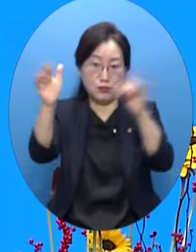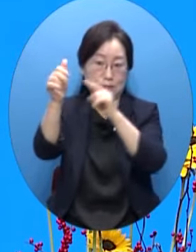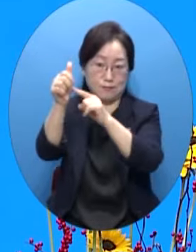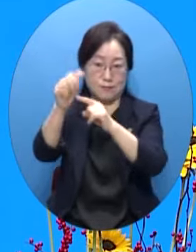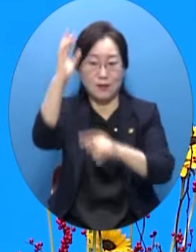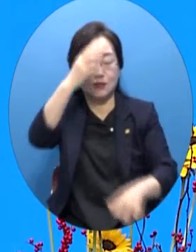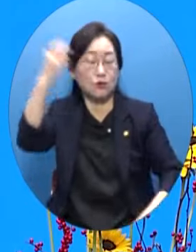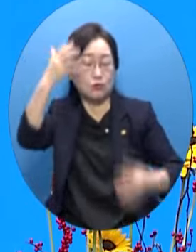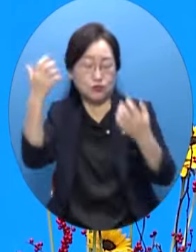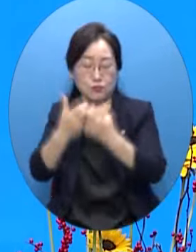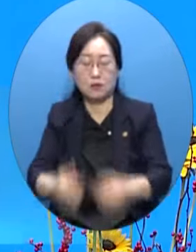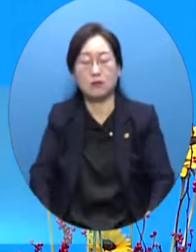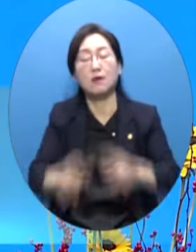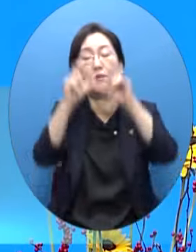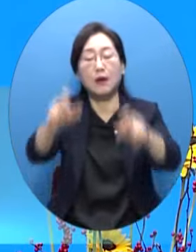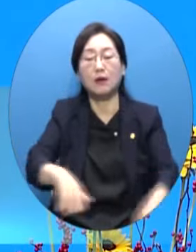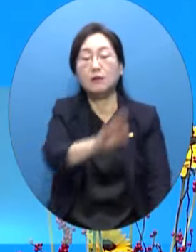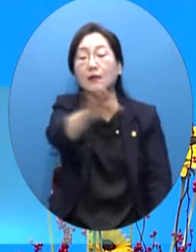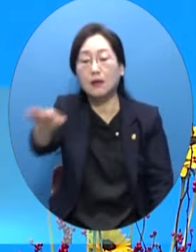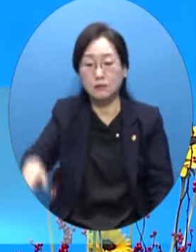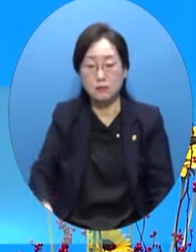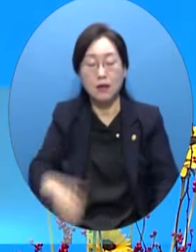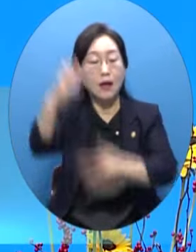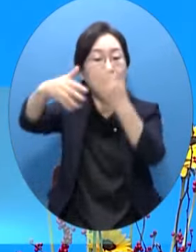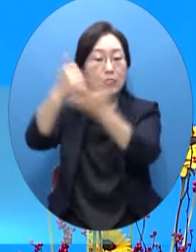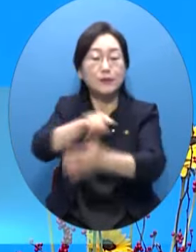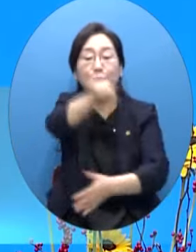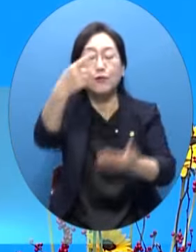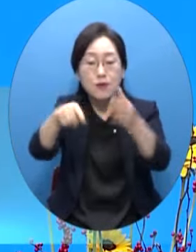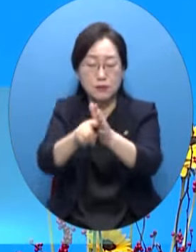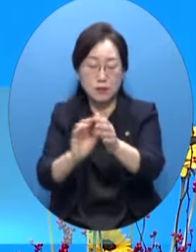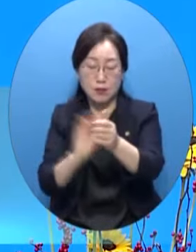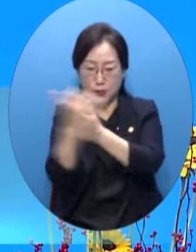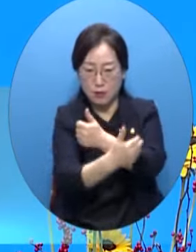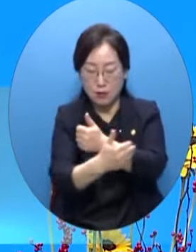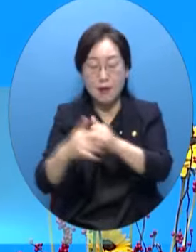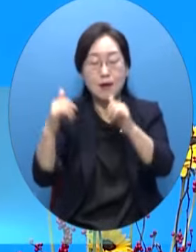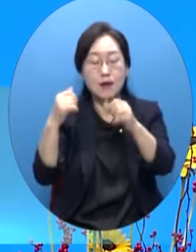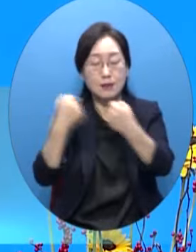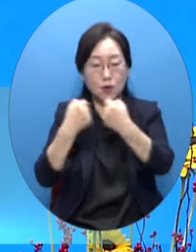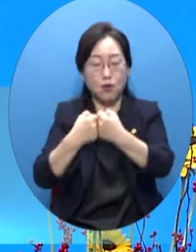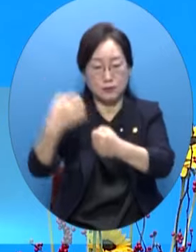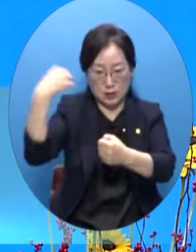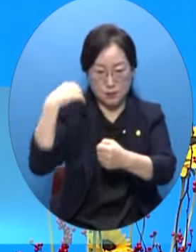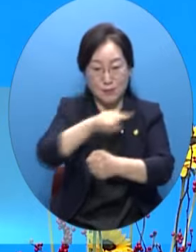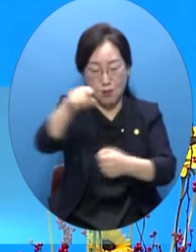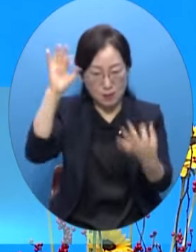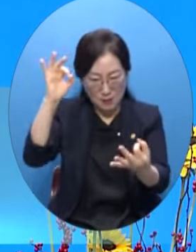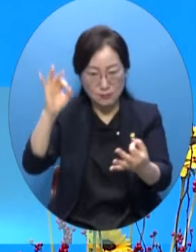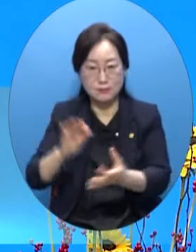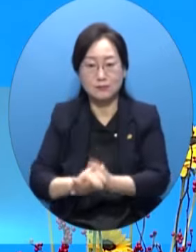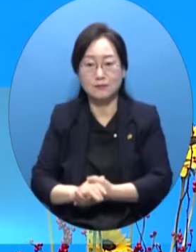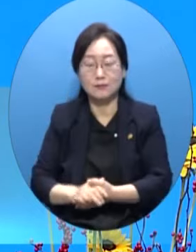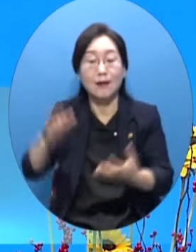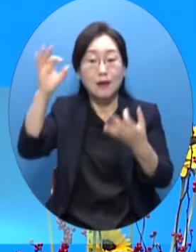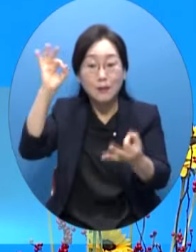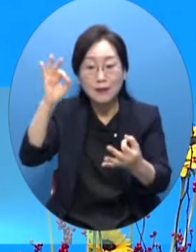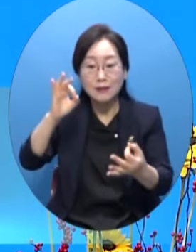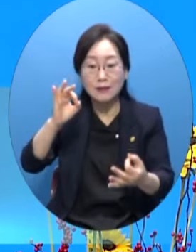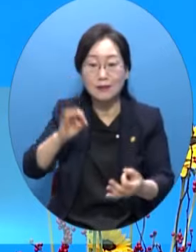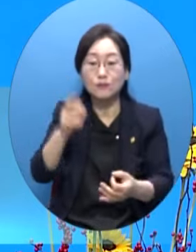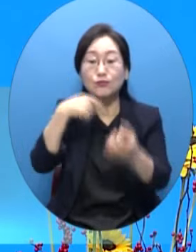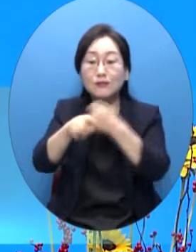충만에서 이렇게 외칩니다. 여호와 여호와께서 너희를 위하여 싸우시니 너희는 가만히 있을지니라. 가만히 있으라고 하는